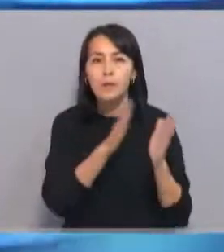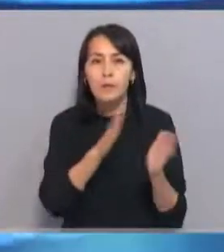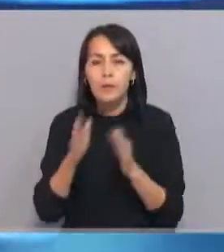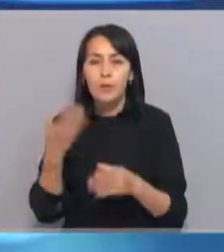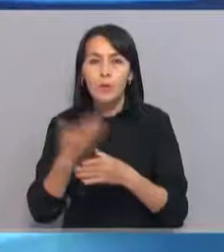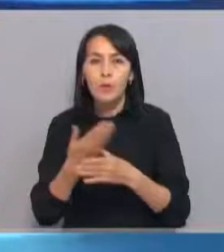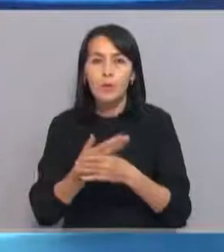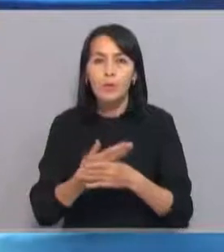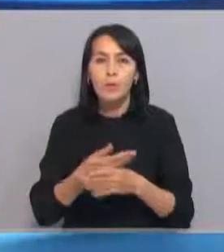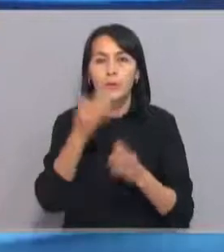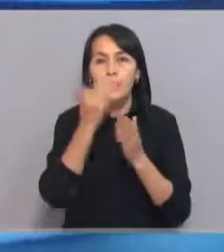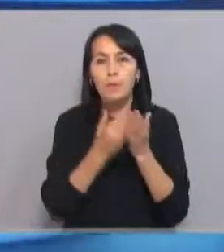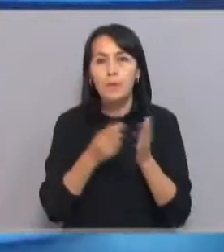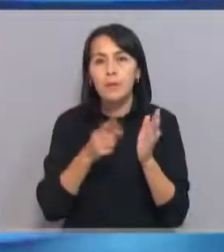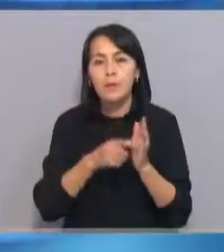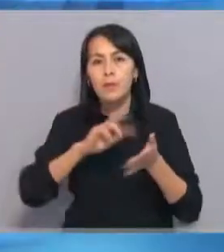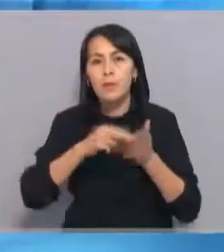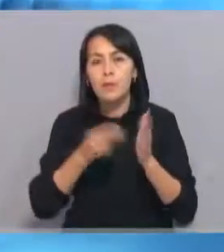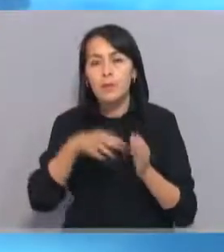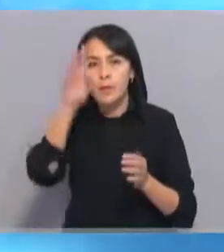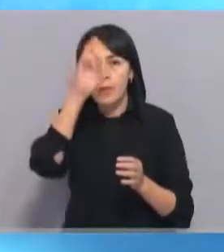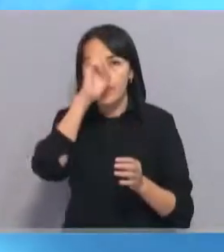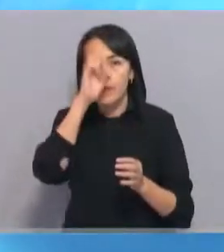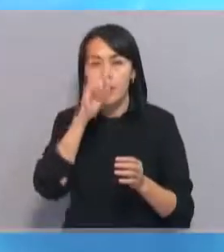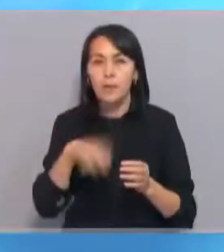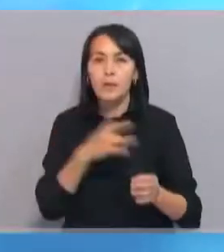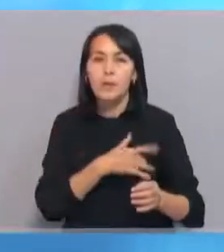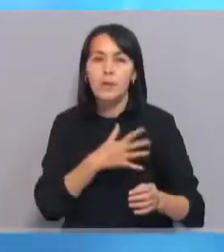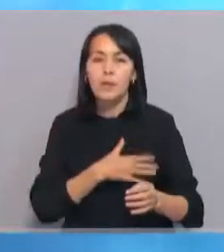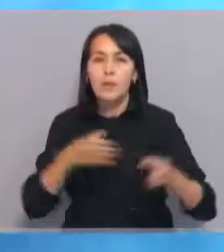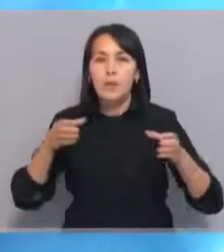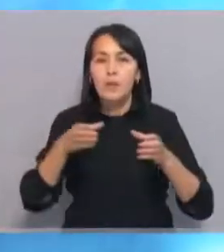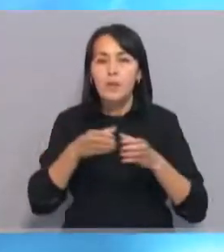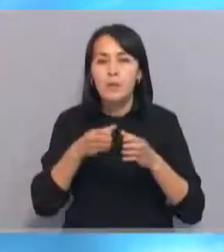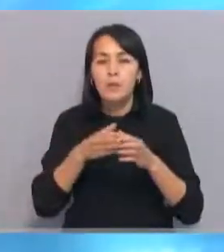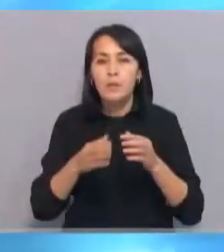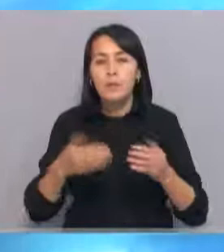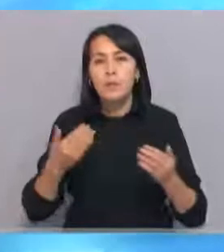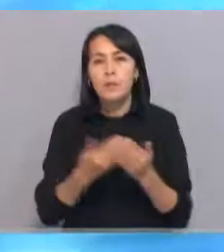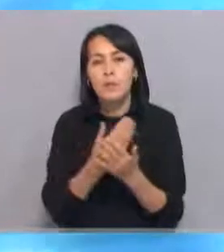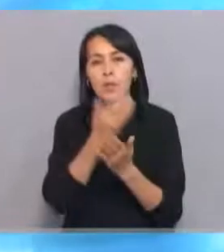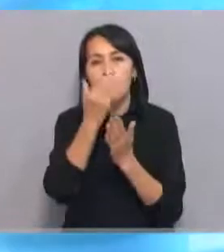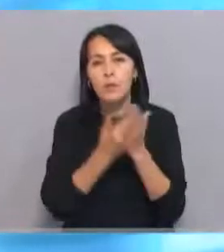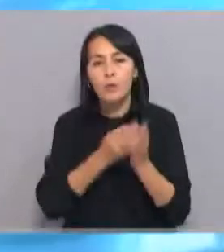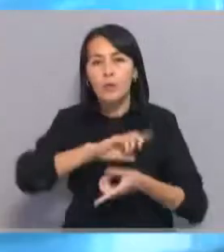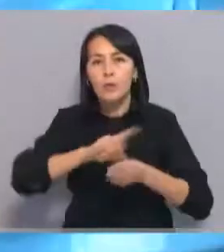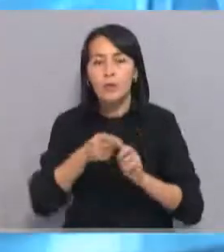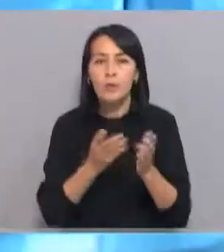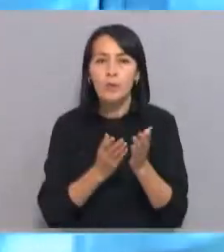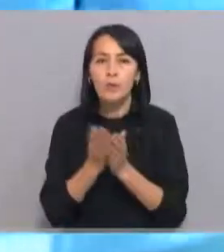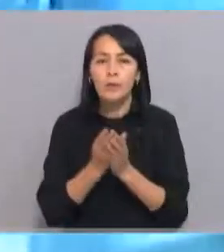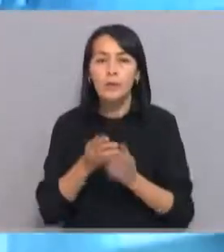қолдау көрсетілмек. Бағдардың 7-ші жоспары мемлекеттік пен жекеменшік сектор серіктестігінің жаңа үлгісіне көшу